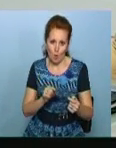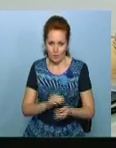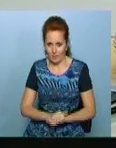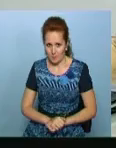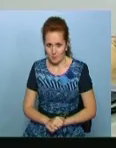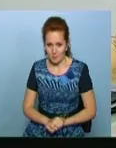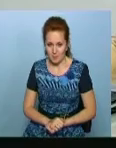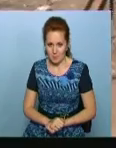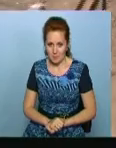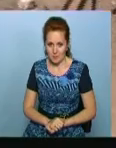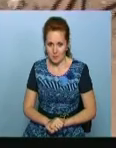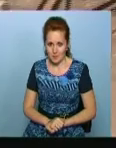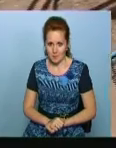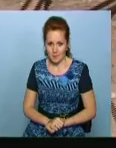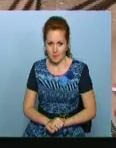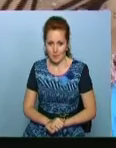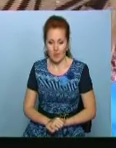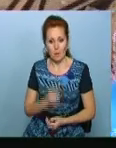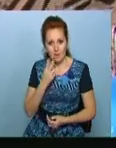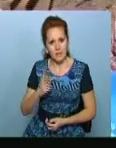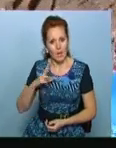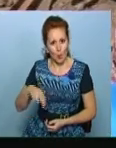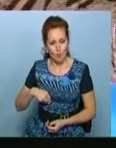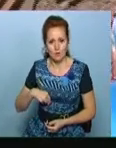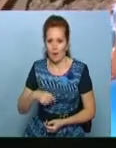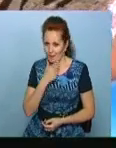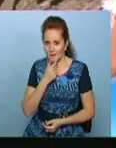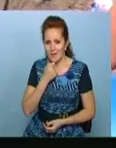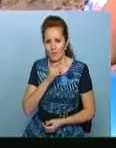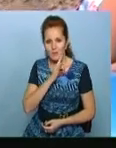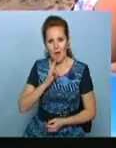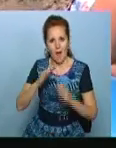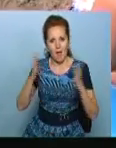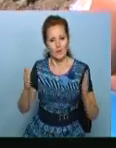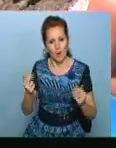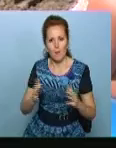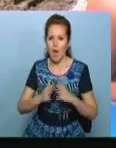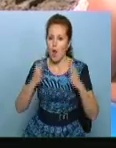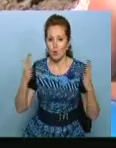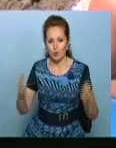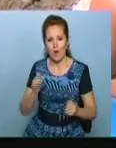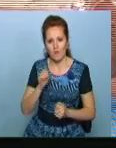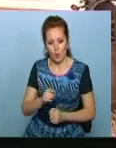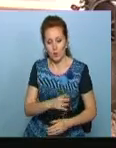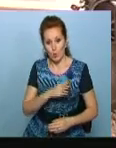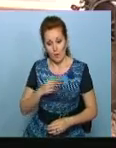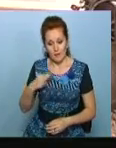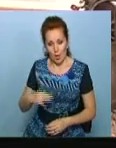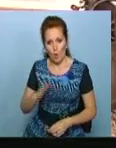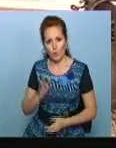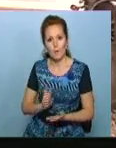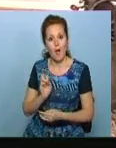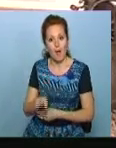поневоле. Смотри, доченька, красивый детский сад. Да. Большой. Вот сюда с Егором мы будем ходить.